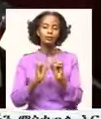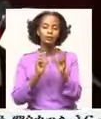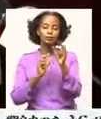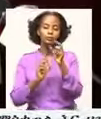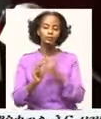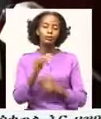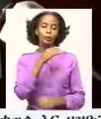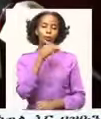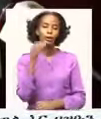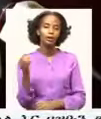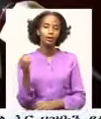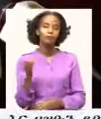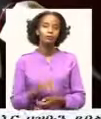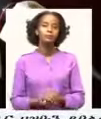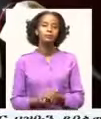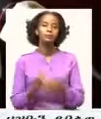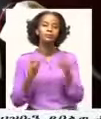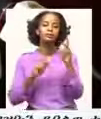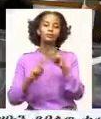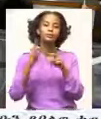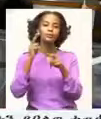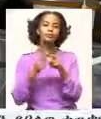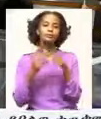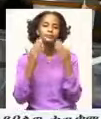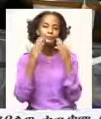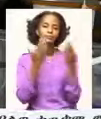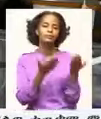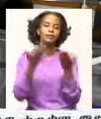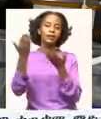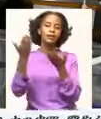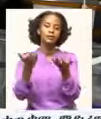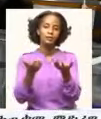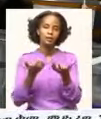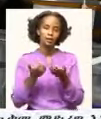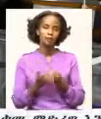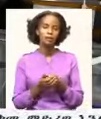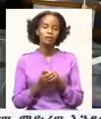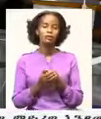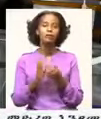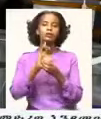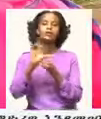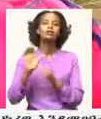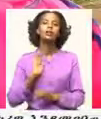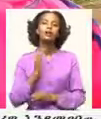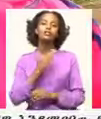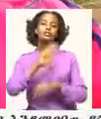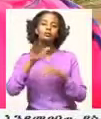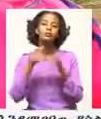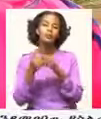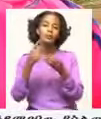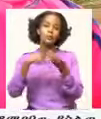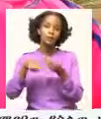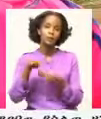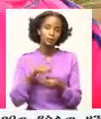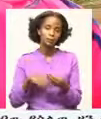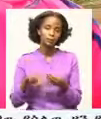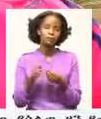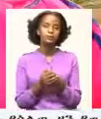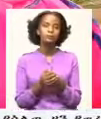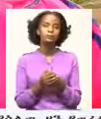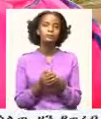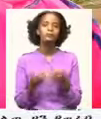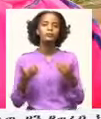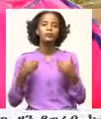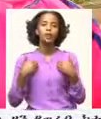ቢሮና በህዝቡ ስም ምስጋና ላቀርብ ፈልጋለሁ። በክልላችን በሁሉም አካባቢዎች